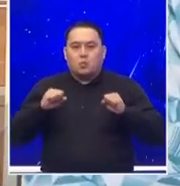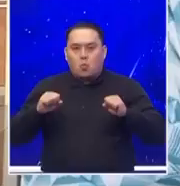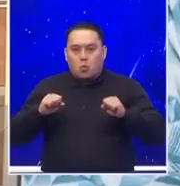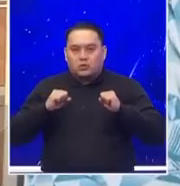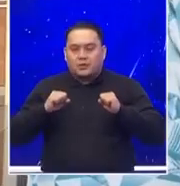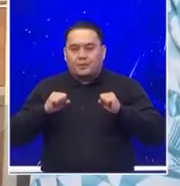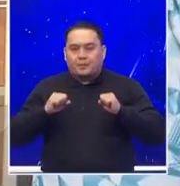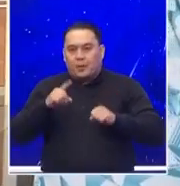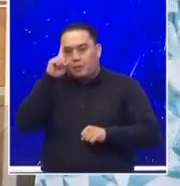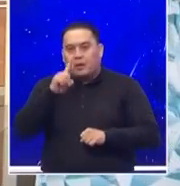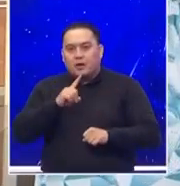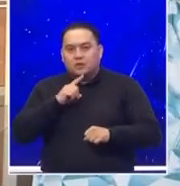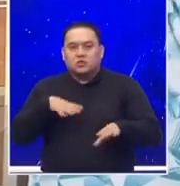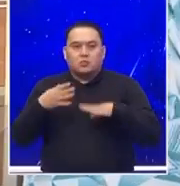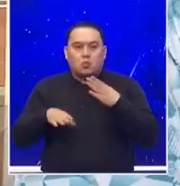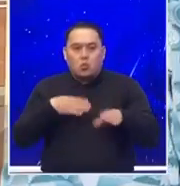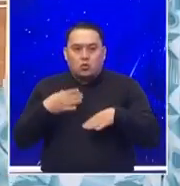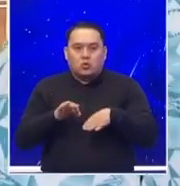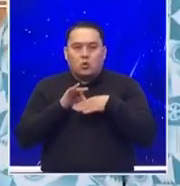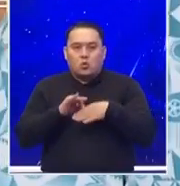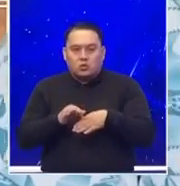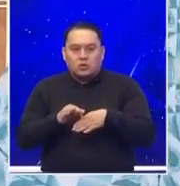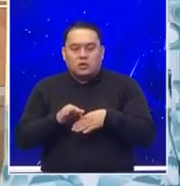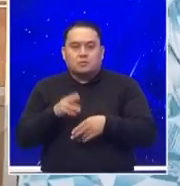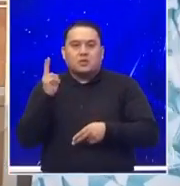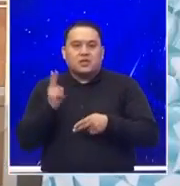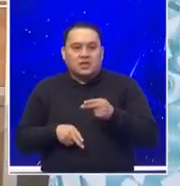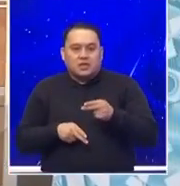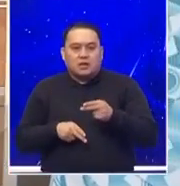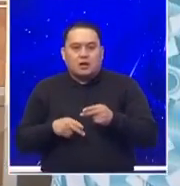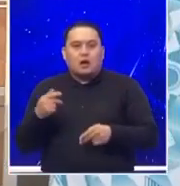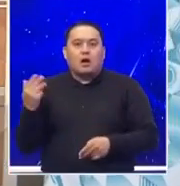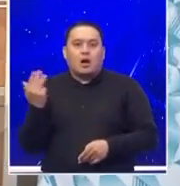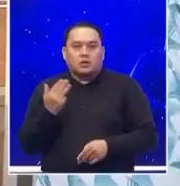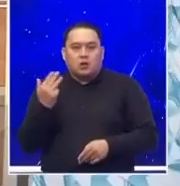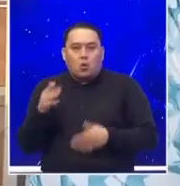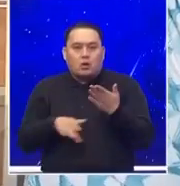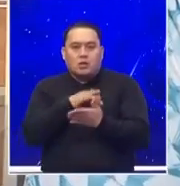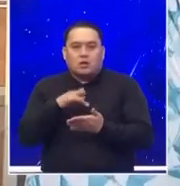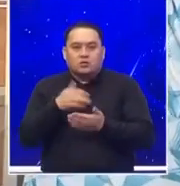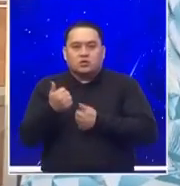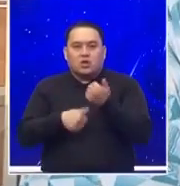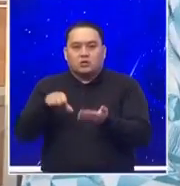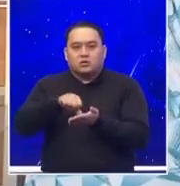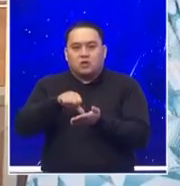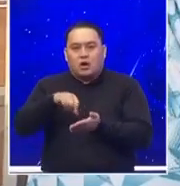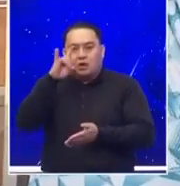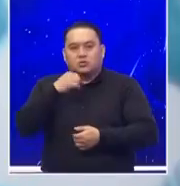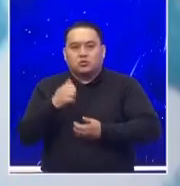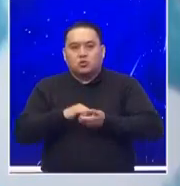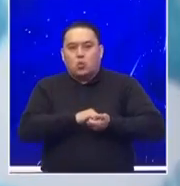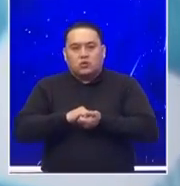комплексінде бір айлық тағы да сбор өтті. Сол сборлардан өткеннен кейін біз Ақтау қаласына жарысқа барып, сол жақта Қазақстан чемпионатында